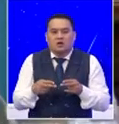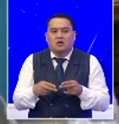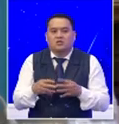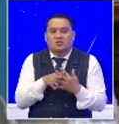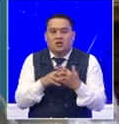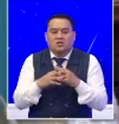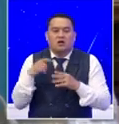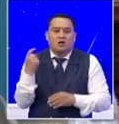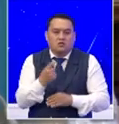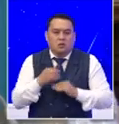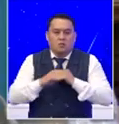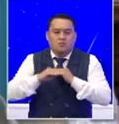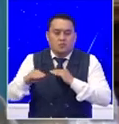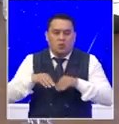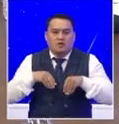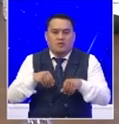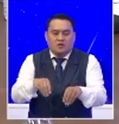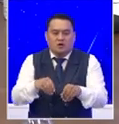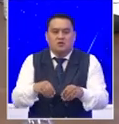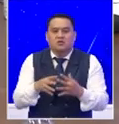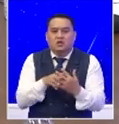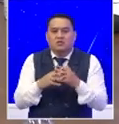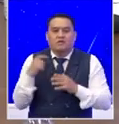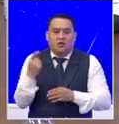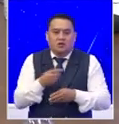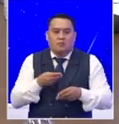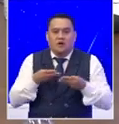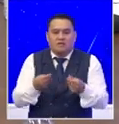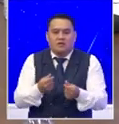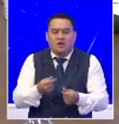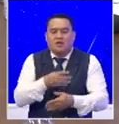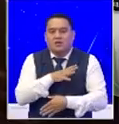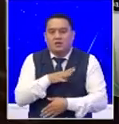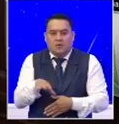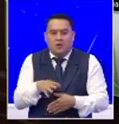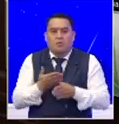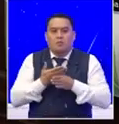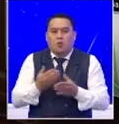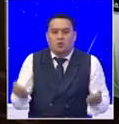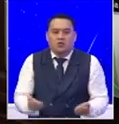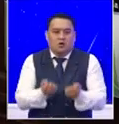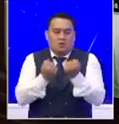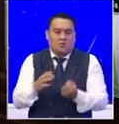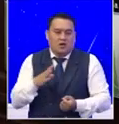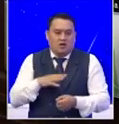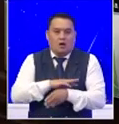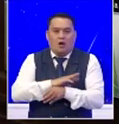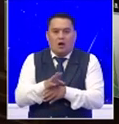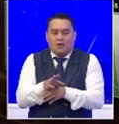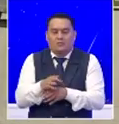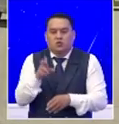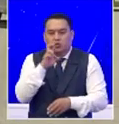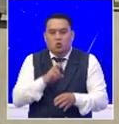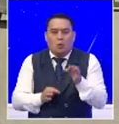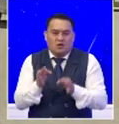работы. Чрезвычайное положение не повлияло на ход сельскохозяйственных работ. К слову, фермерам была оказана всесторонняя поддержка в обеспечении ГСМ.